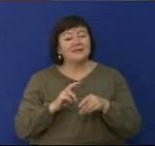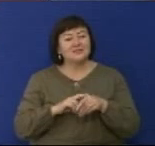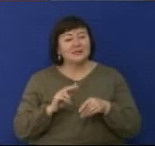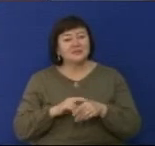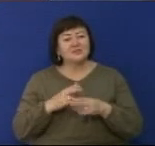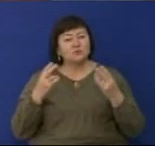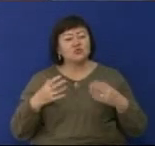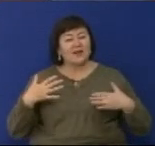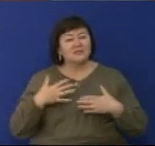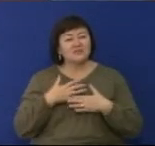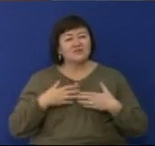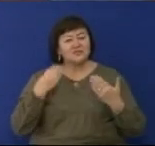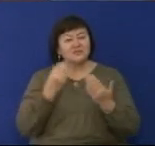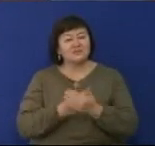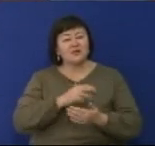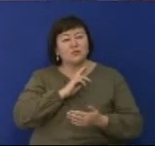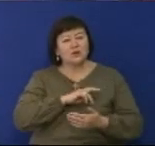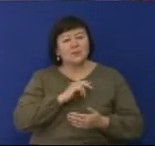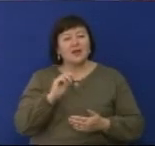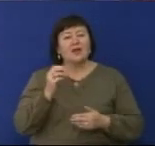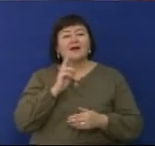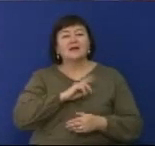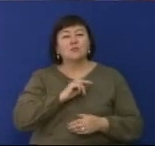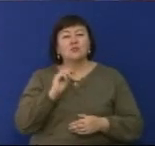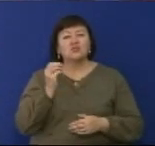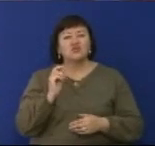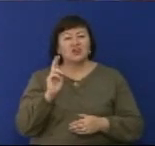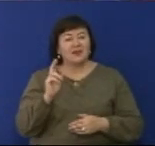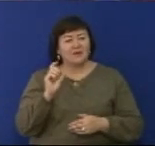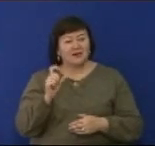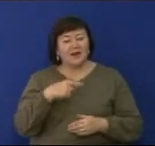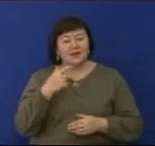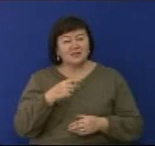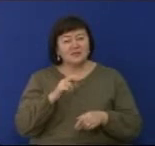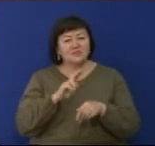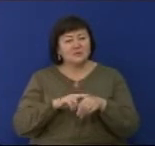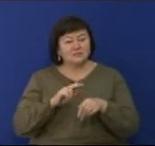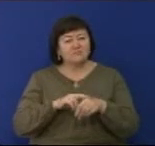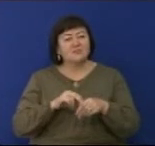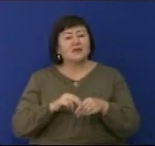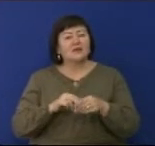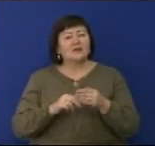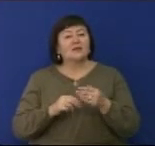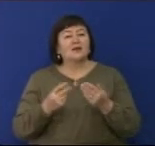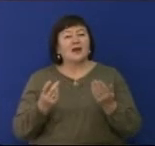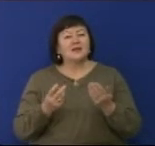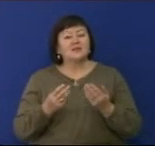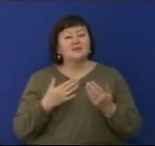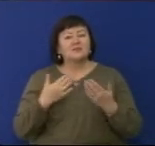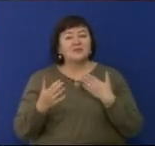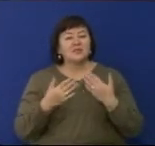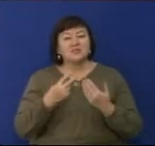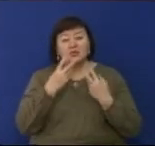в ходе совещания представителя отдела жилищно-коммунального хозяйства и жилищной инспекции обратили внимание сотрудников полиции